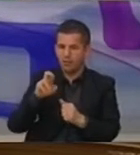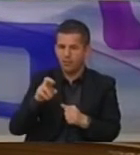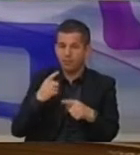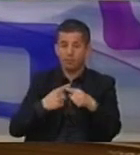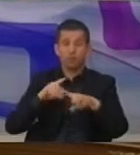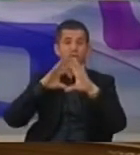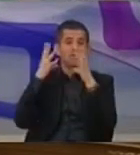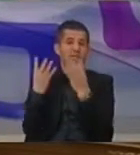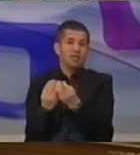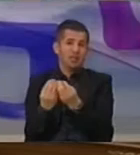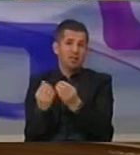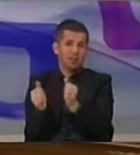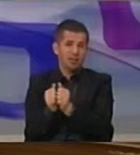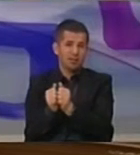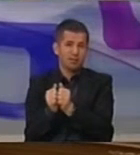tërsi